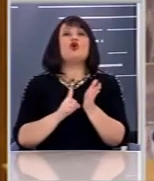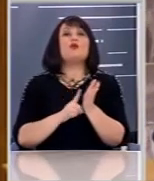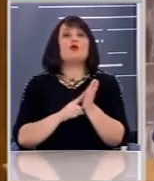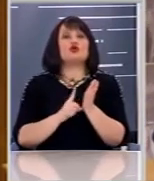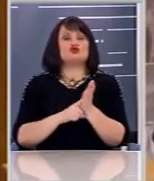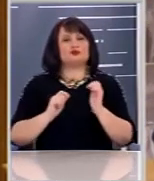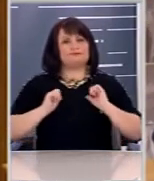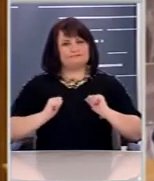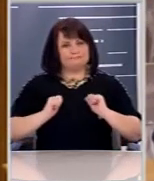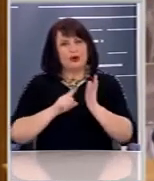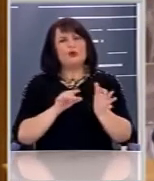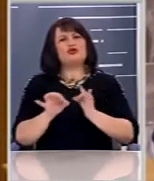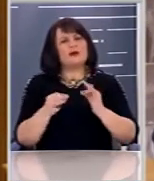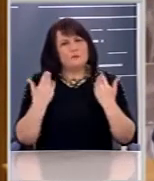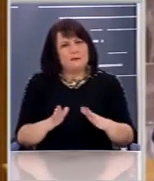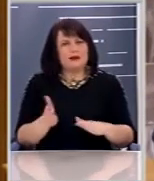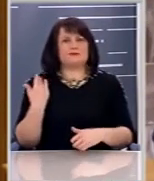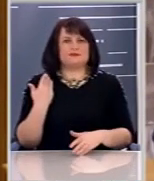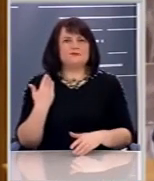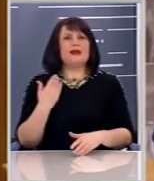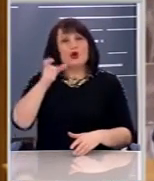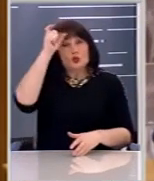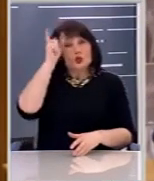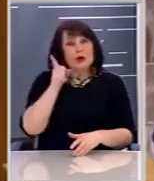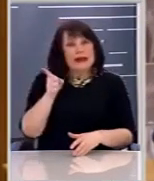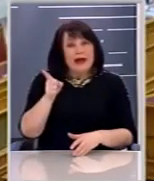που είχε πάρει η κυβέρνηση Ερντογάν στην Τουρκία